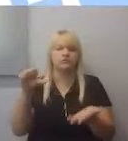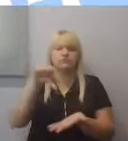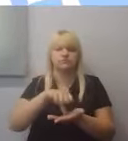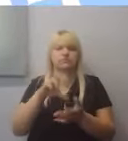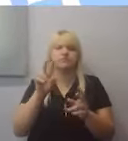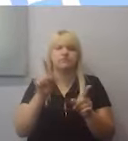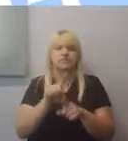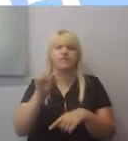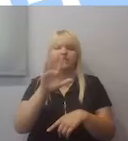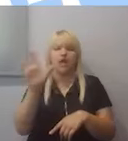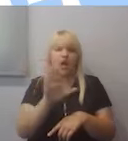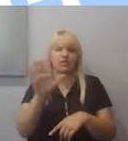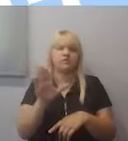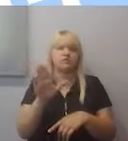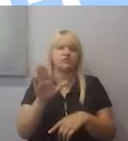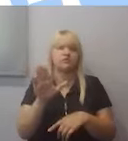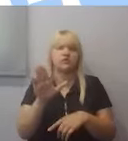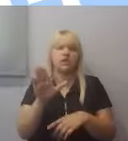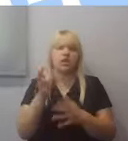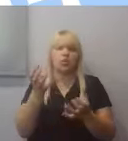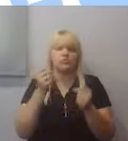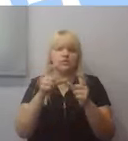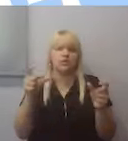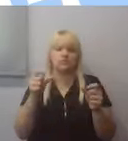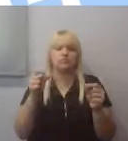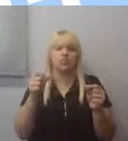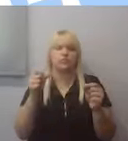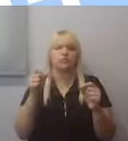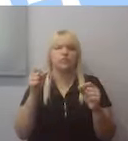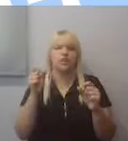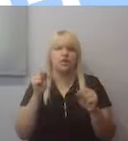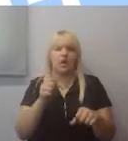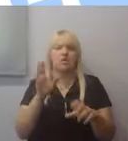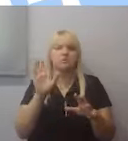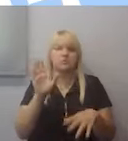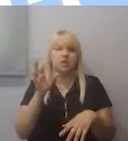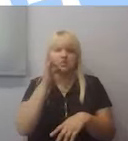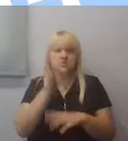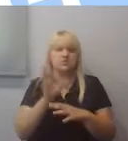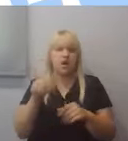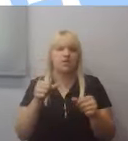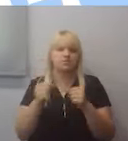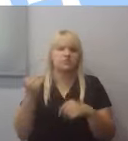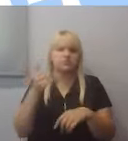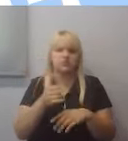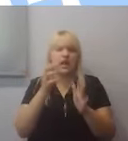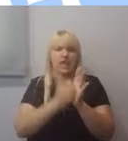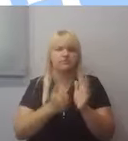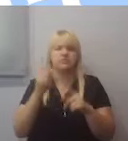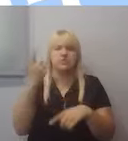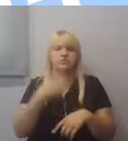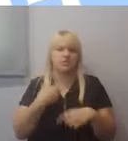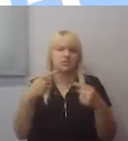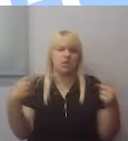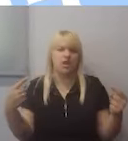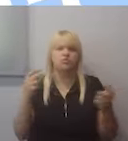uzņēmuma posesor kurš ir atbildīgs par valsts naftas rezervēm pirmās nepieciešamības preču sistēmu izveid ieviešan